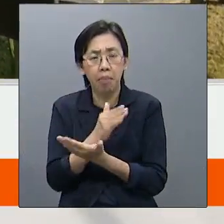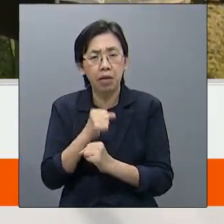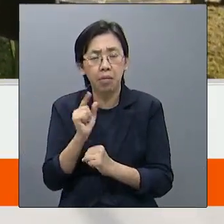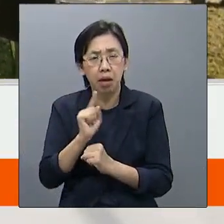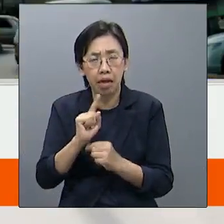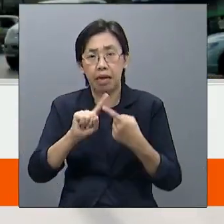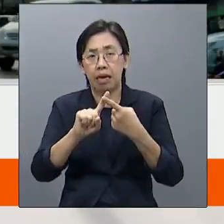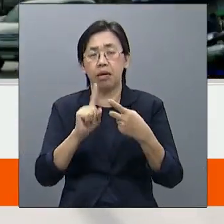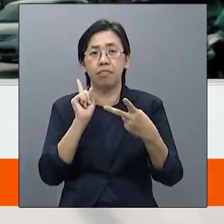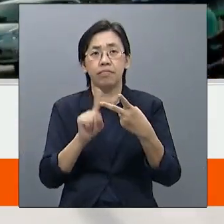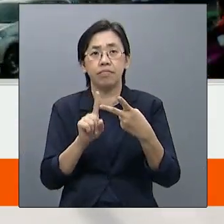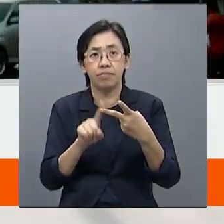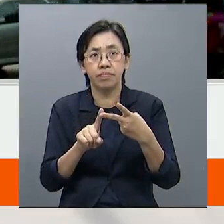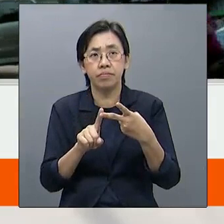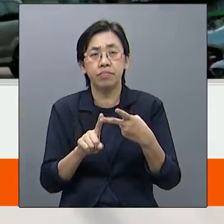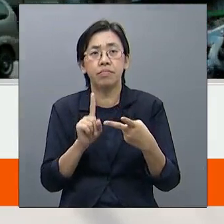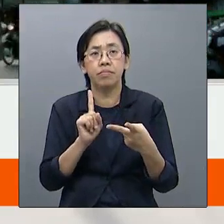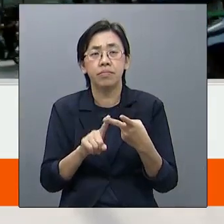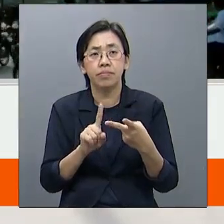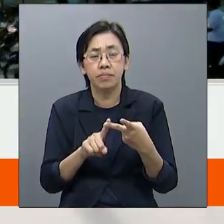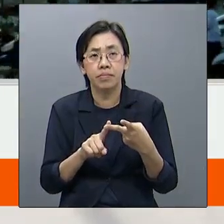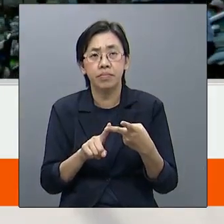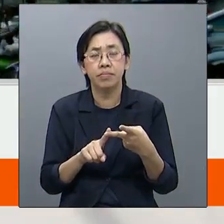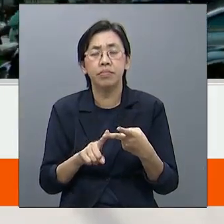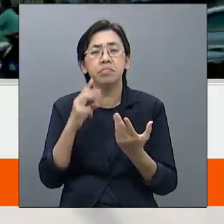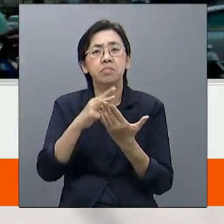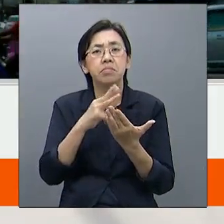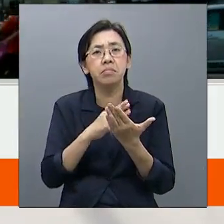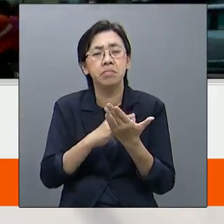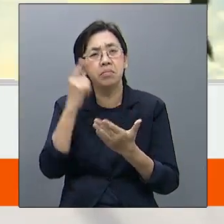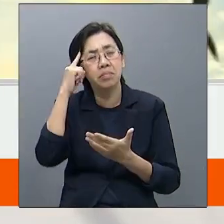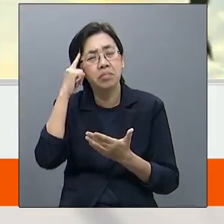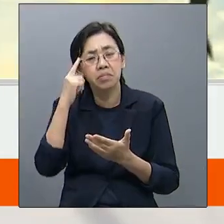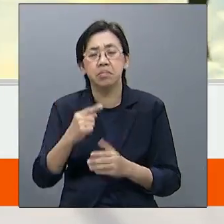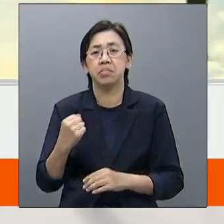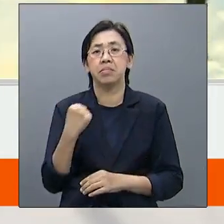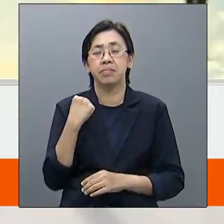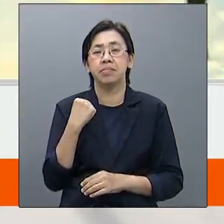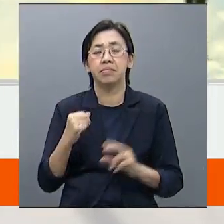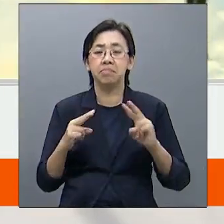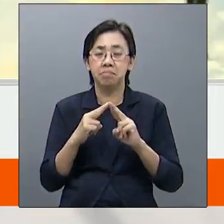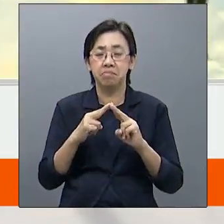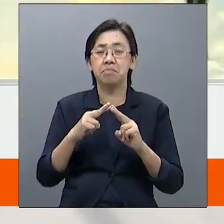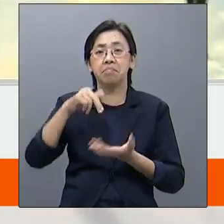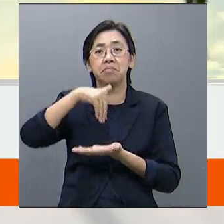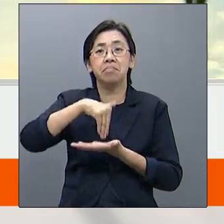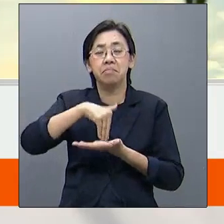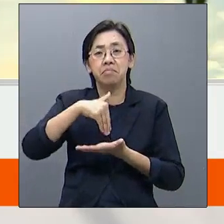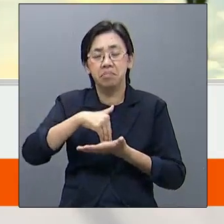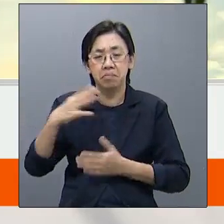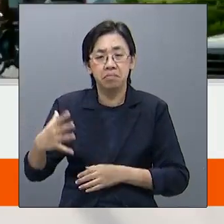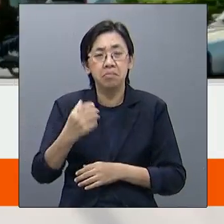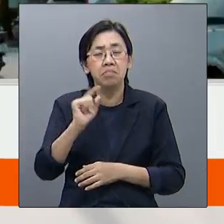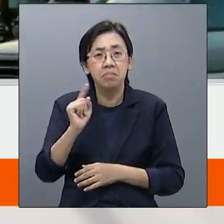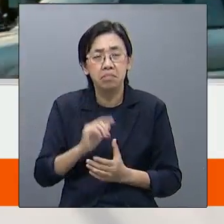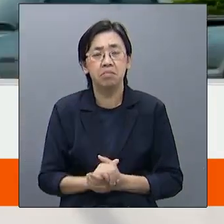ื่ที่สองครัเราผ touched มแบบนี้ใทวชาการก็คืออำนาจส่วกลางก็ยังจะยึดให้